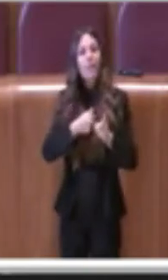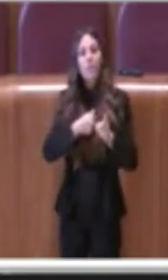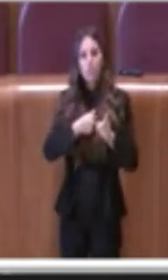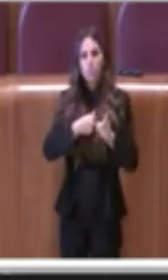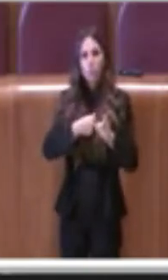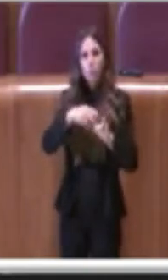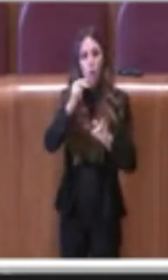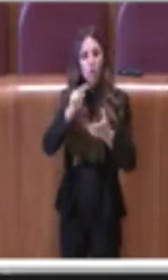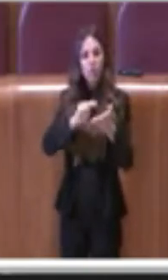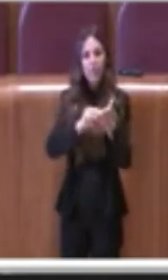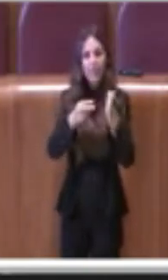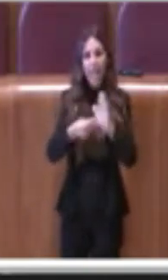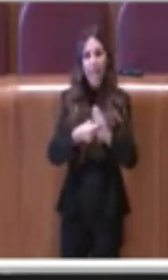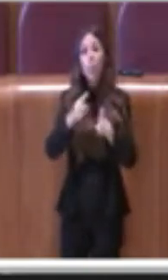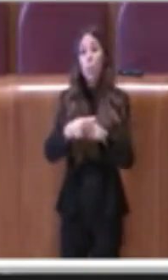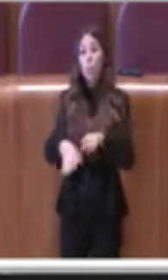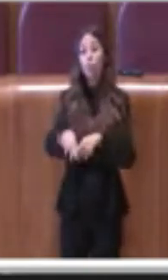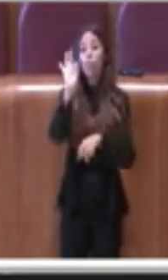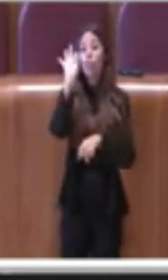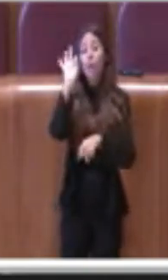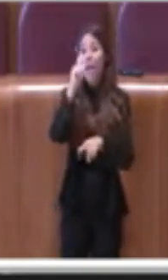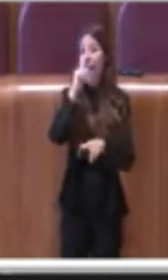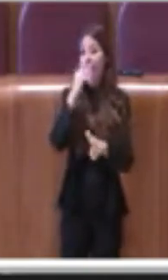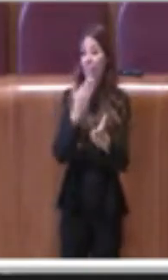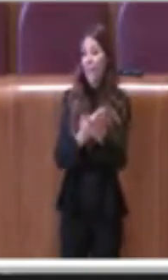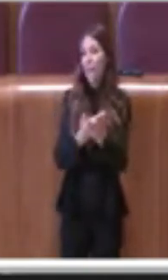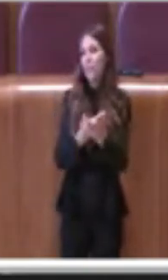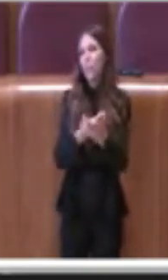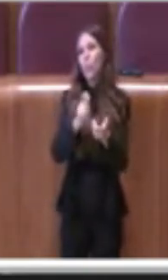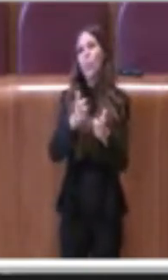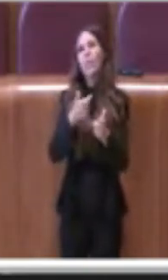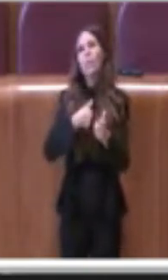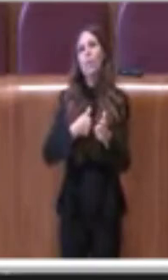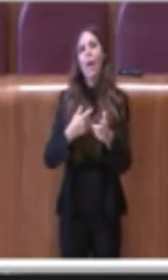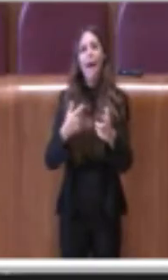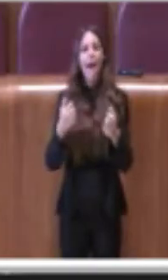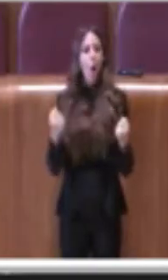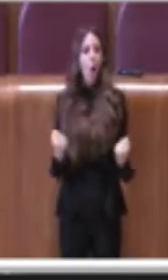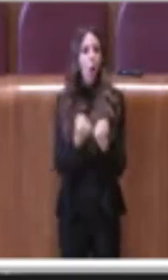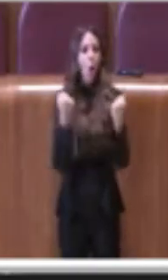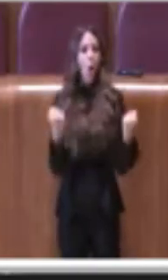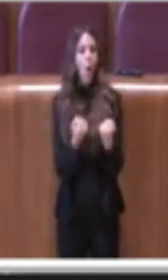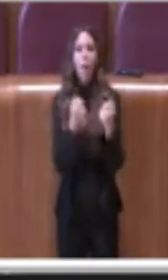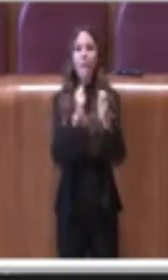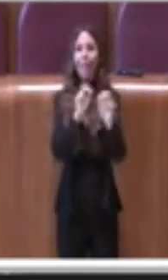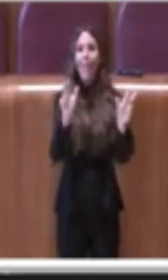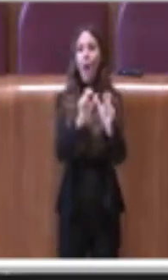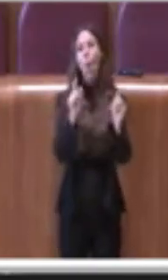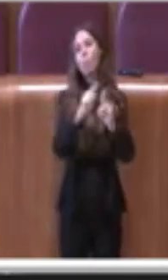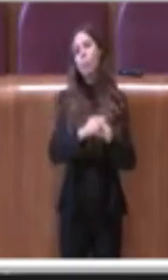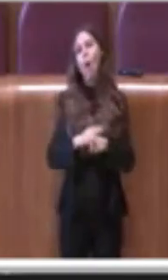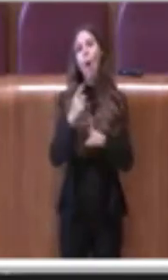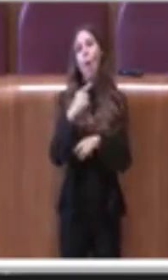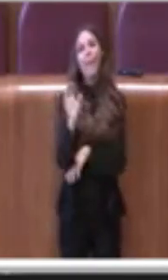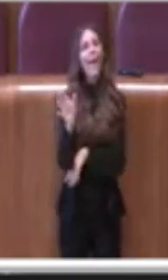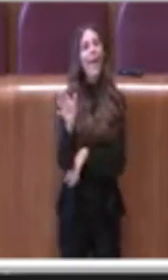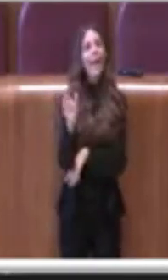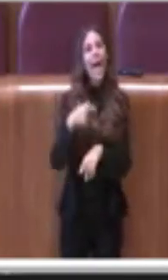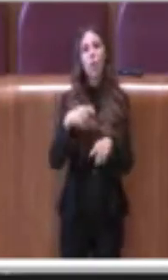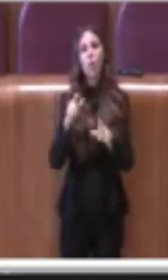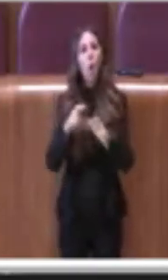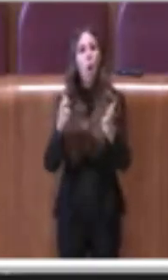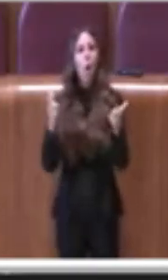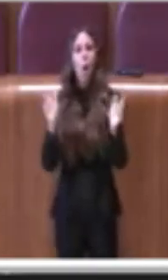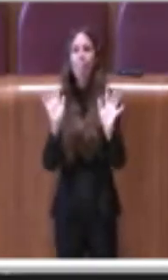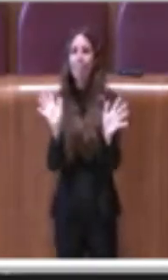degli indirizzi giusti e corretti. Se no, se si fa propaganda, quello lo possiamo fare nelle radio, lo possiamo fare nelle TV, ma io credo che